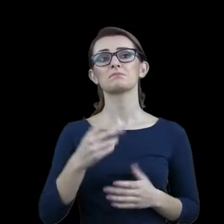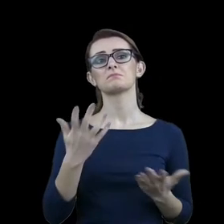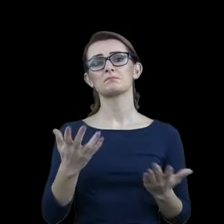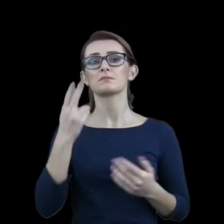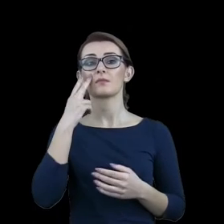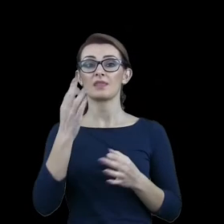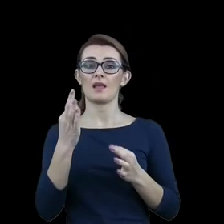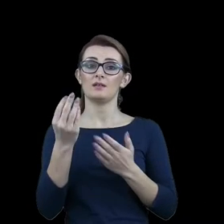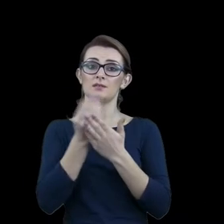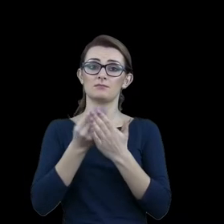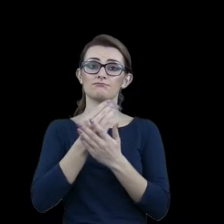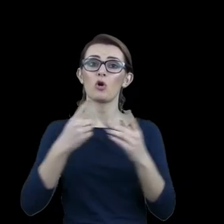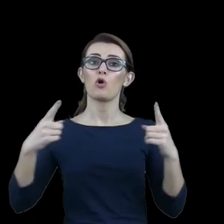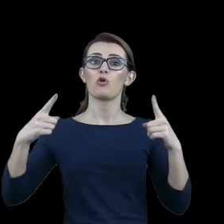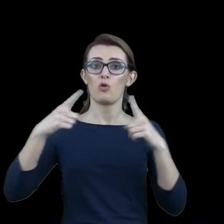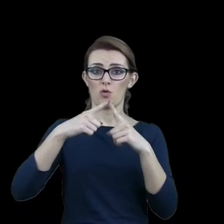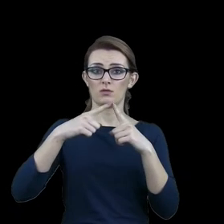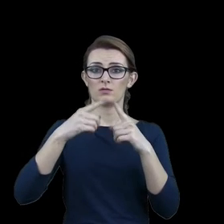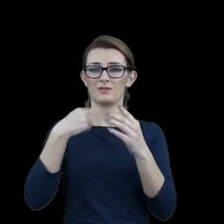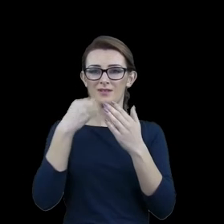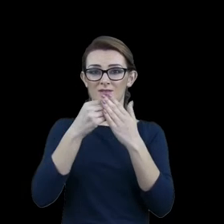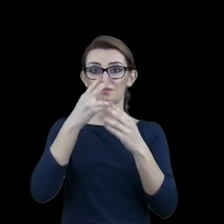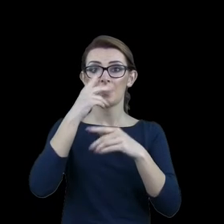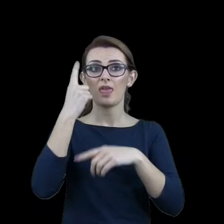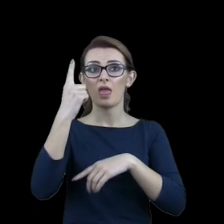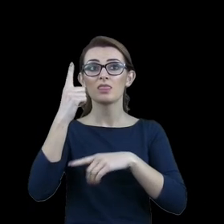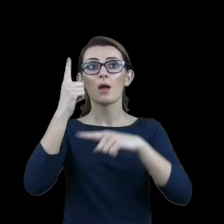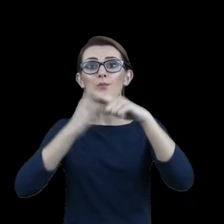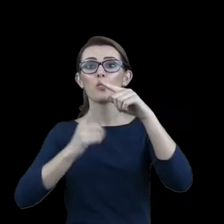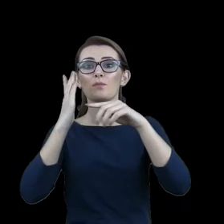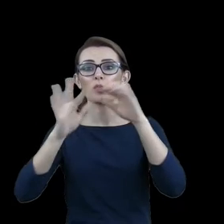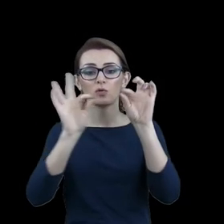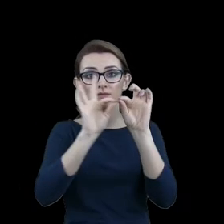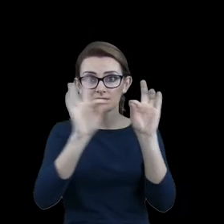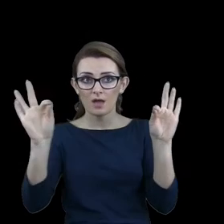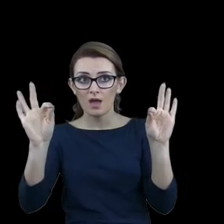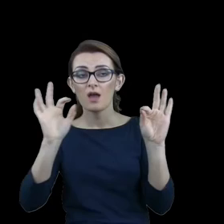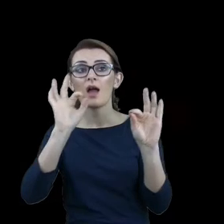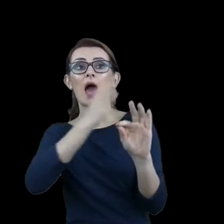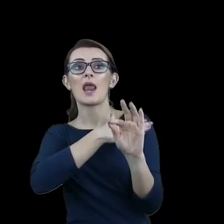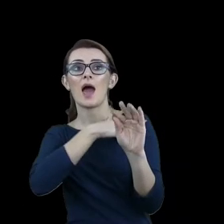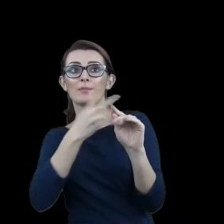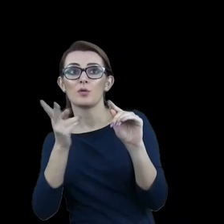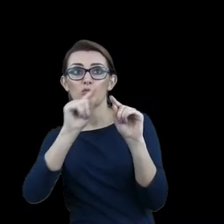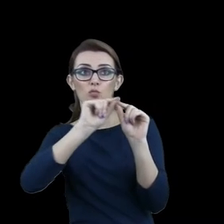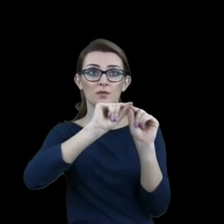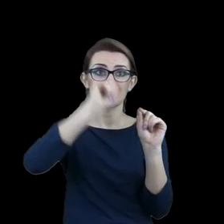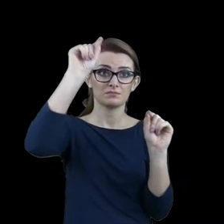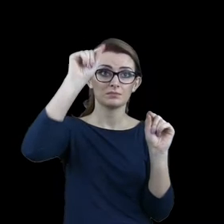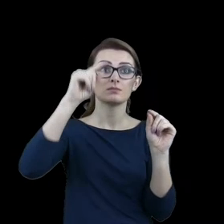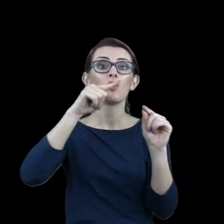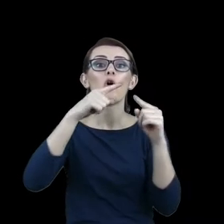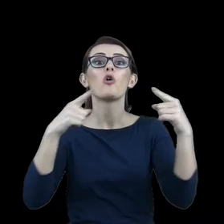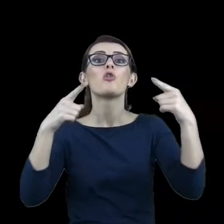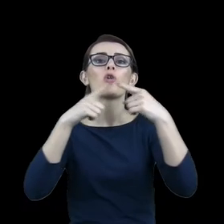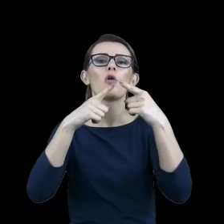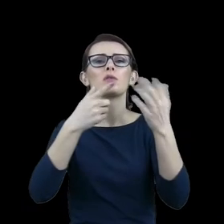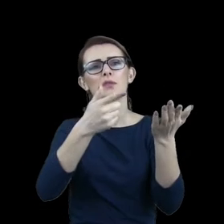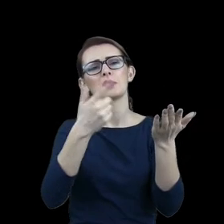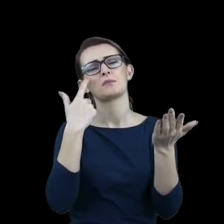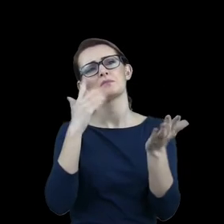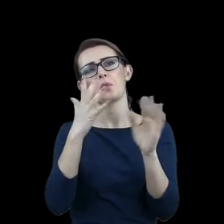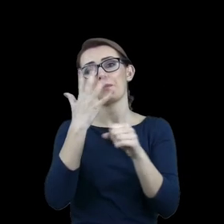Powiedzmy, że mam dany pewien kąt, który tutaj teraz narysuję. Jedna półprosta, jedno ramię i drugie ramię.